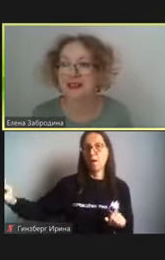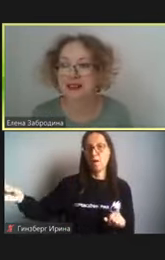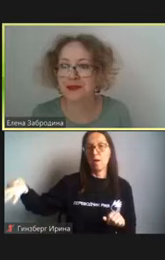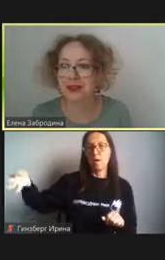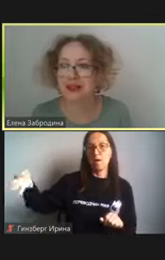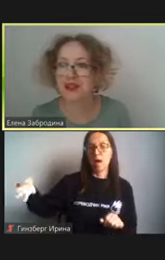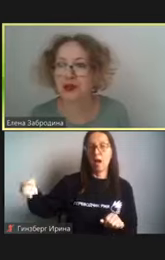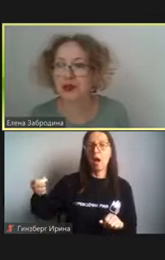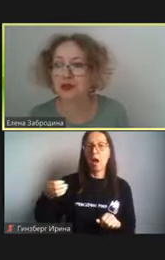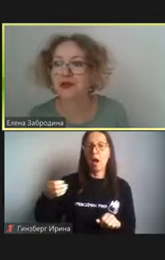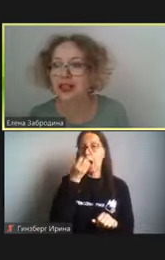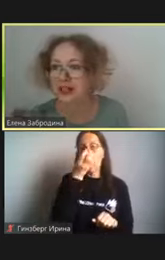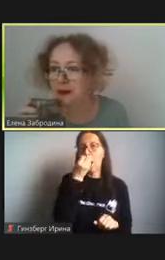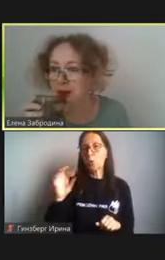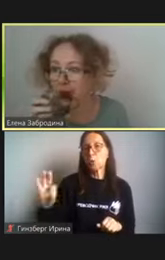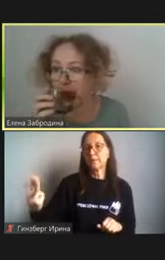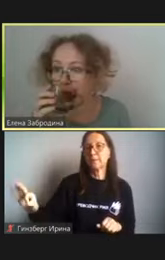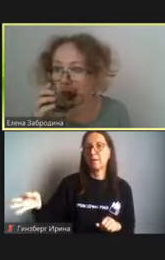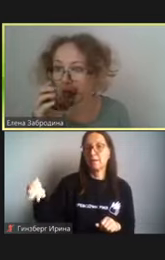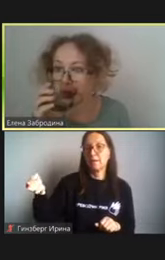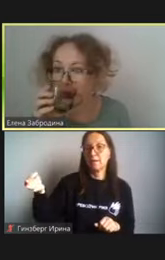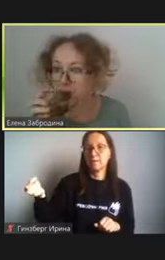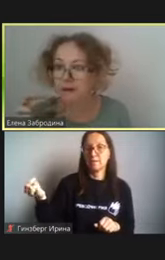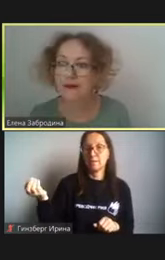бы срывает розу в знак